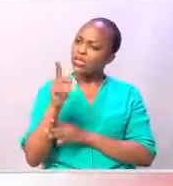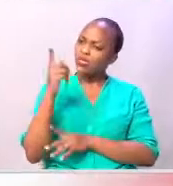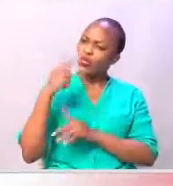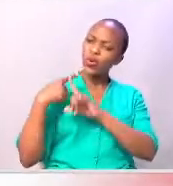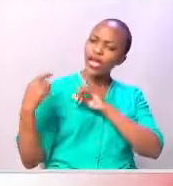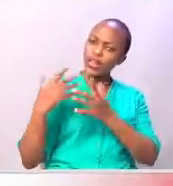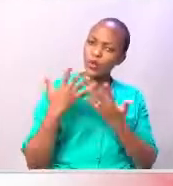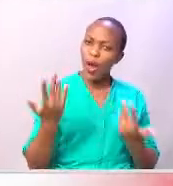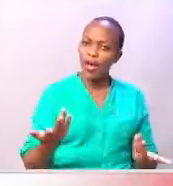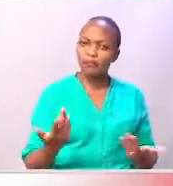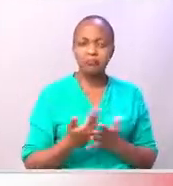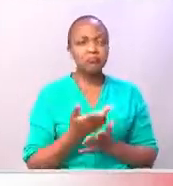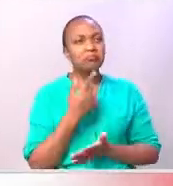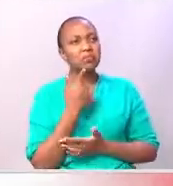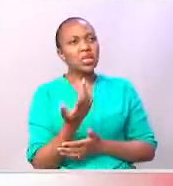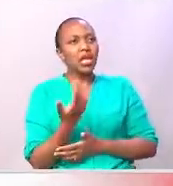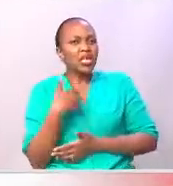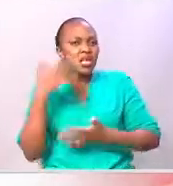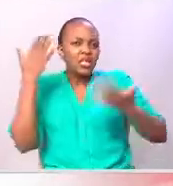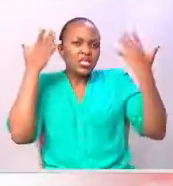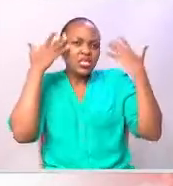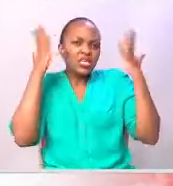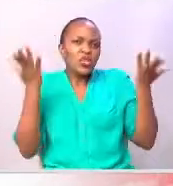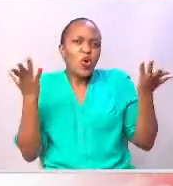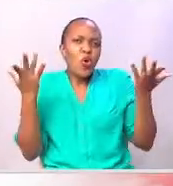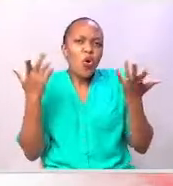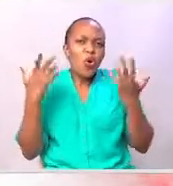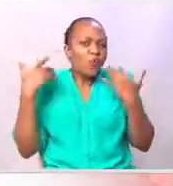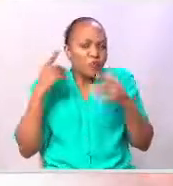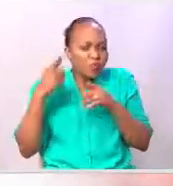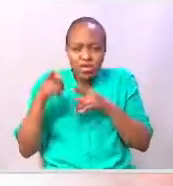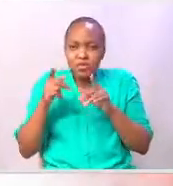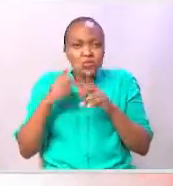Akasema hakujua kama yeye alikuwa naua.